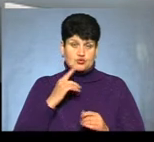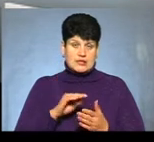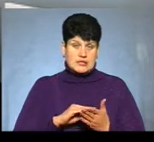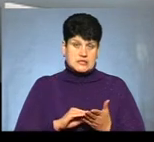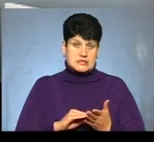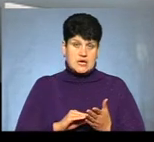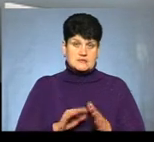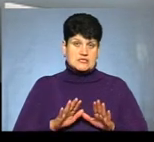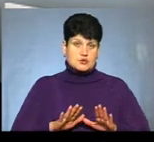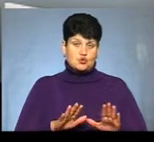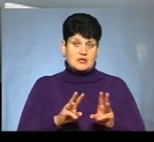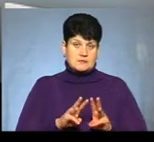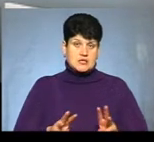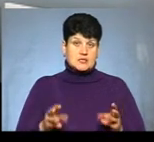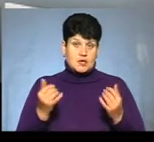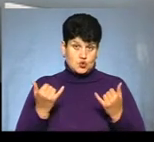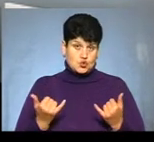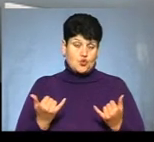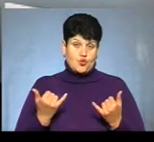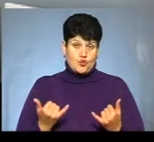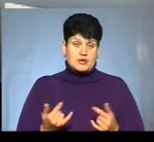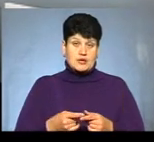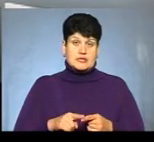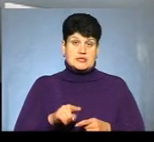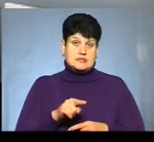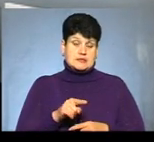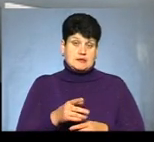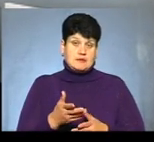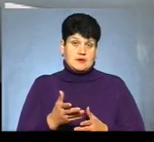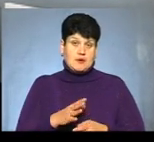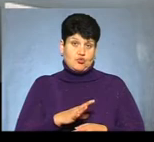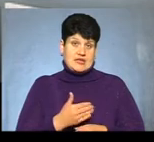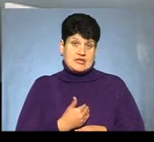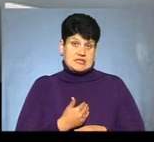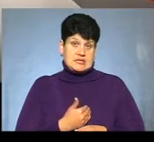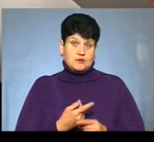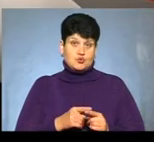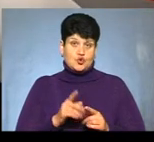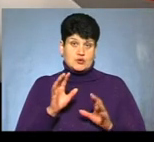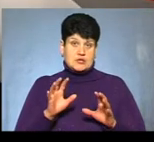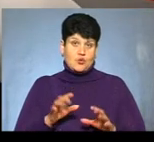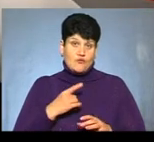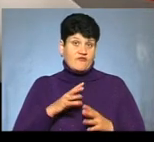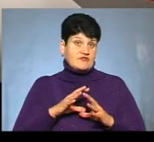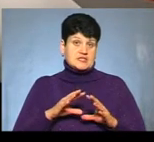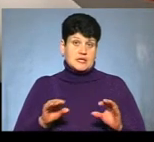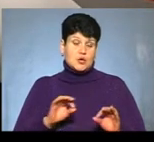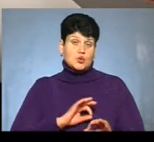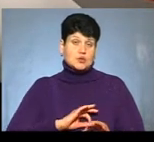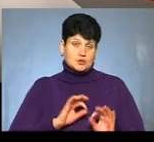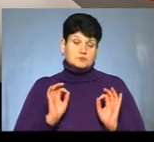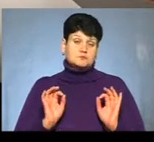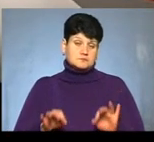почуєте в записі заступник міністра сьогодні, власне, ця, яка була ініціатором цього закону, вона говорить,